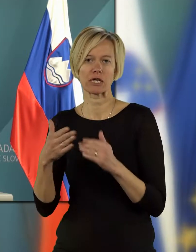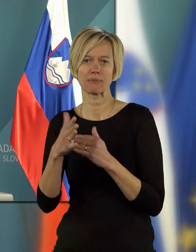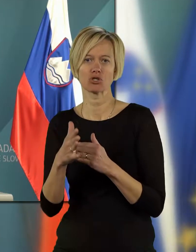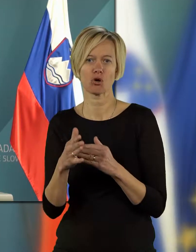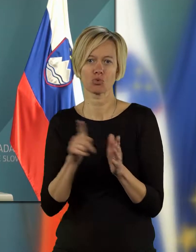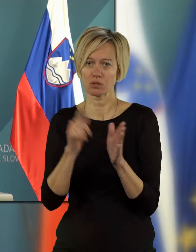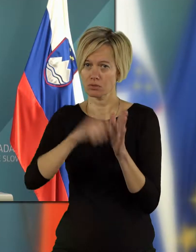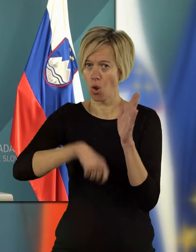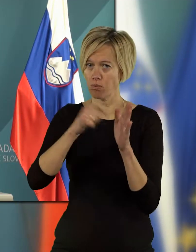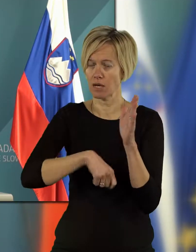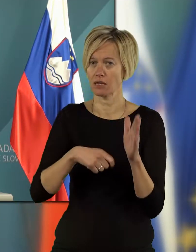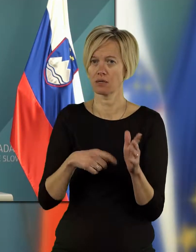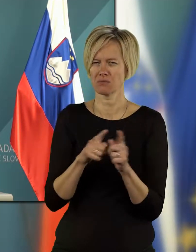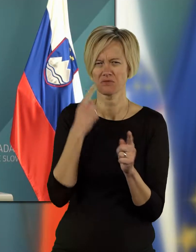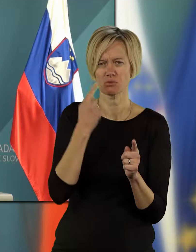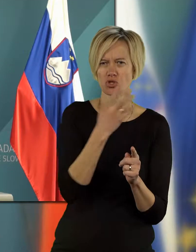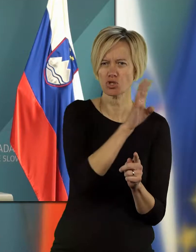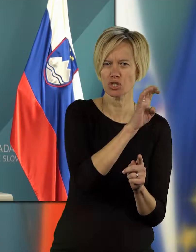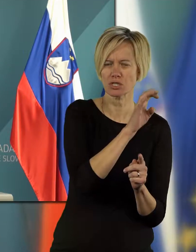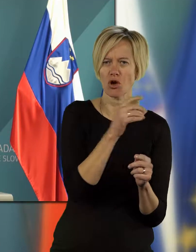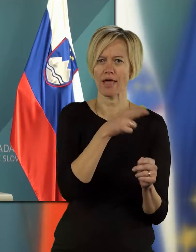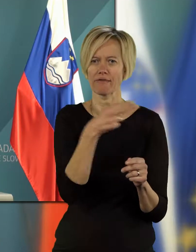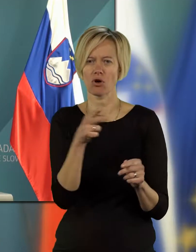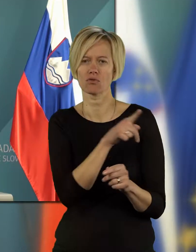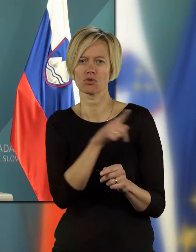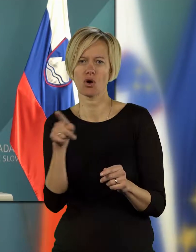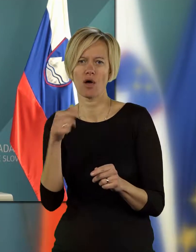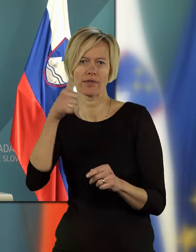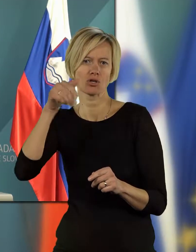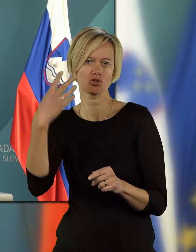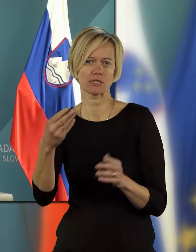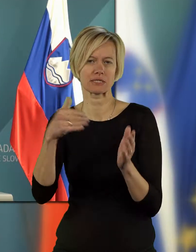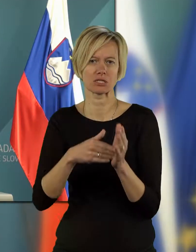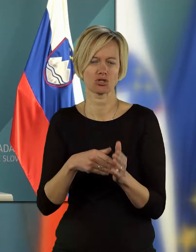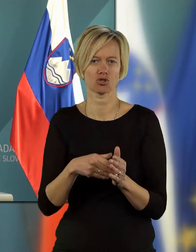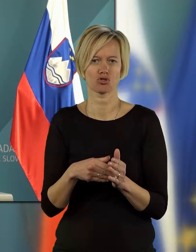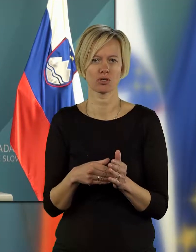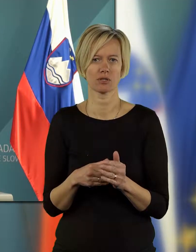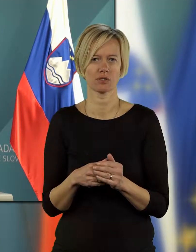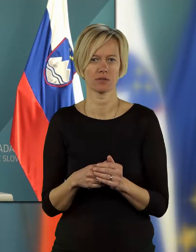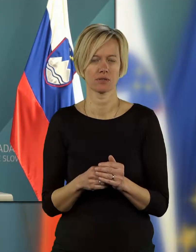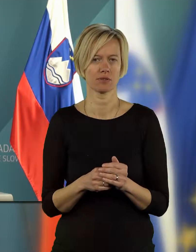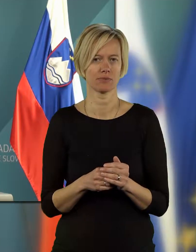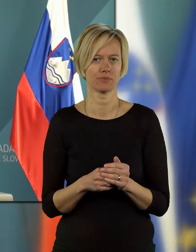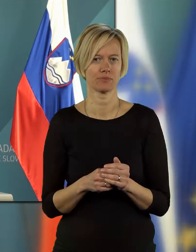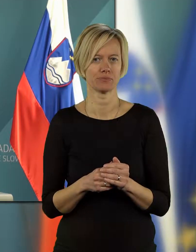globami kaznovati? Videli smo, da so v razponu od 400 pa nekaj evrov, pa tja do, mislim, da to je